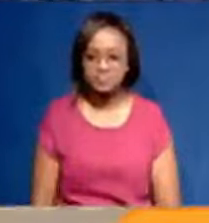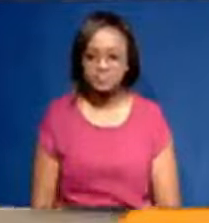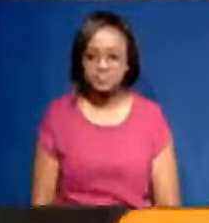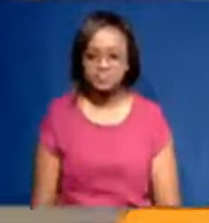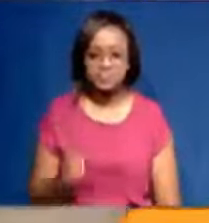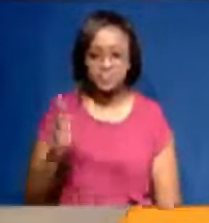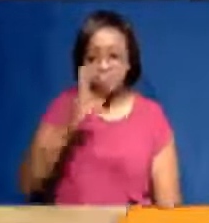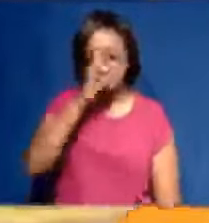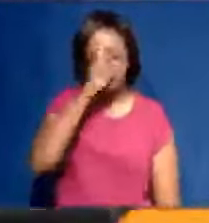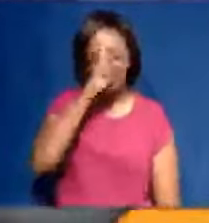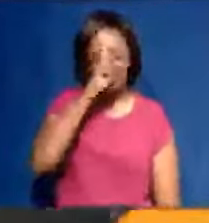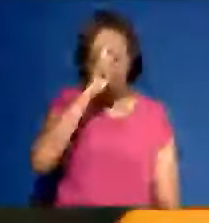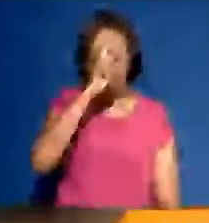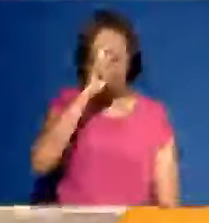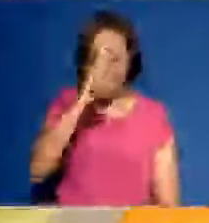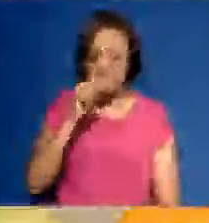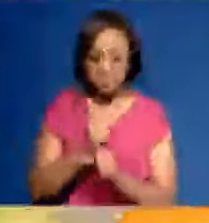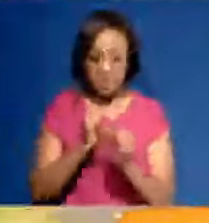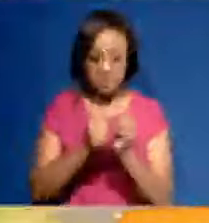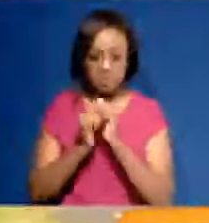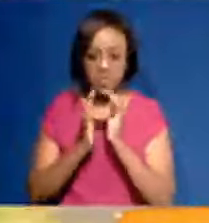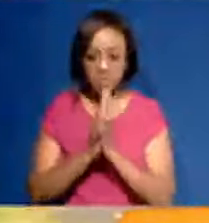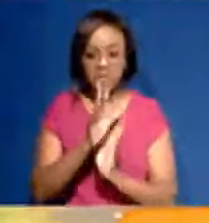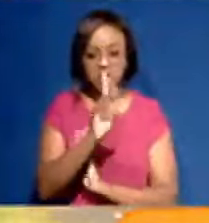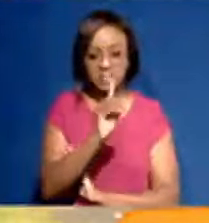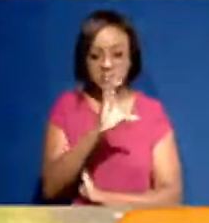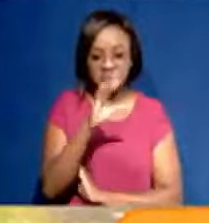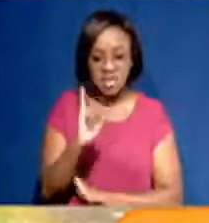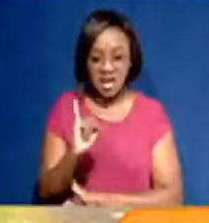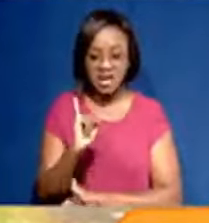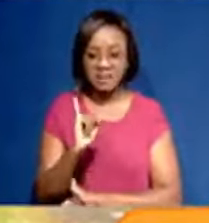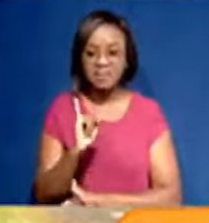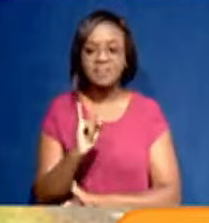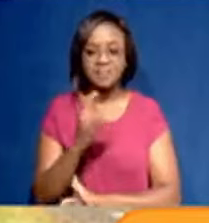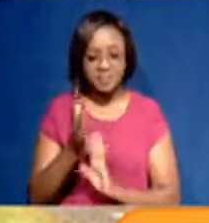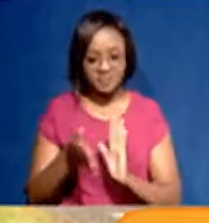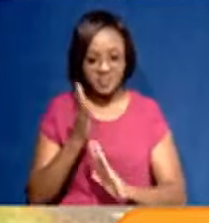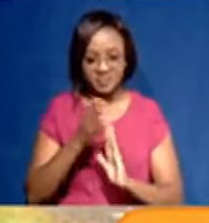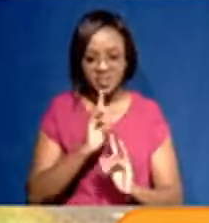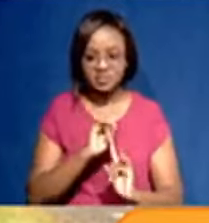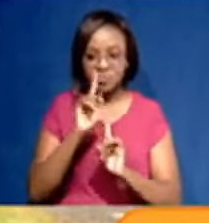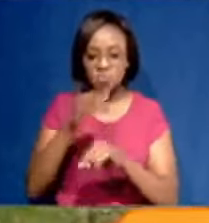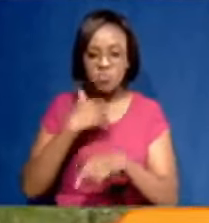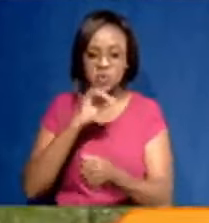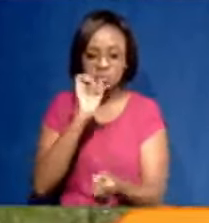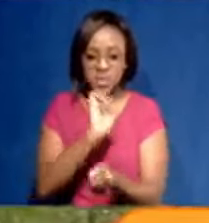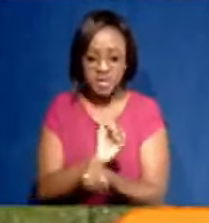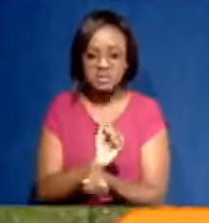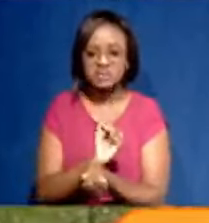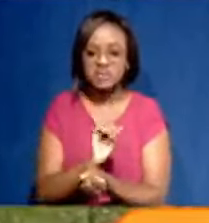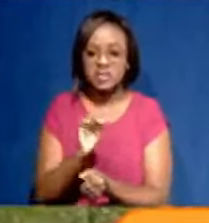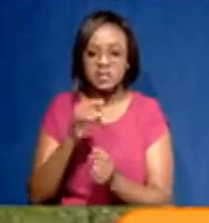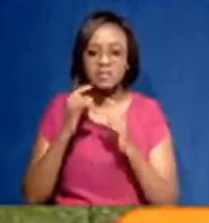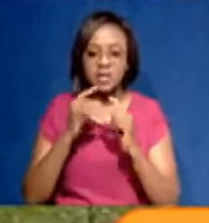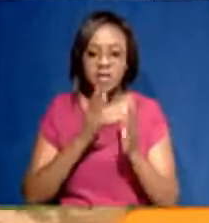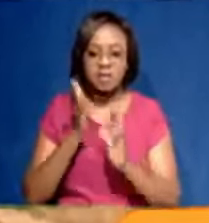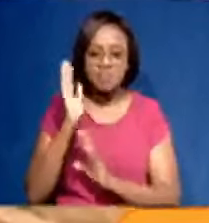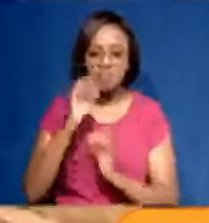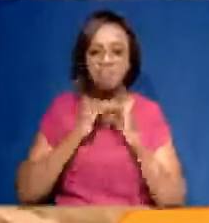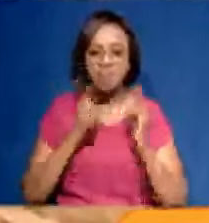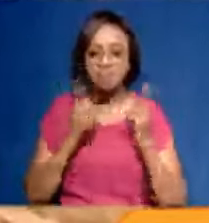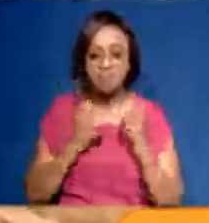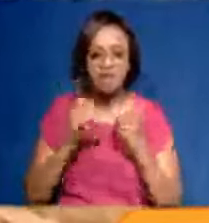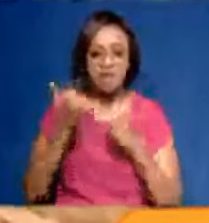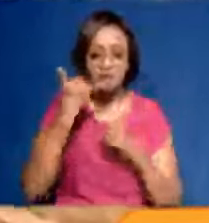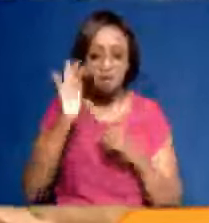Maafisa wa polisi kwa ushirikiano na wenzao wa DCI wako mbioni kumsaka mhubiri huyo. Inasemekana kuwa simu zake